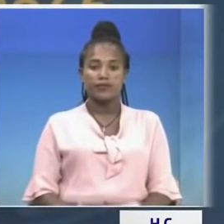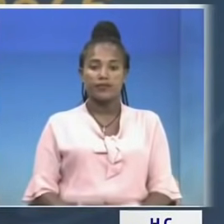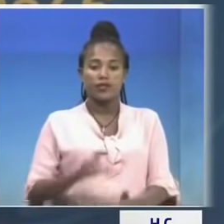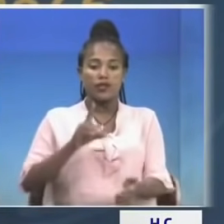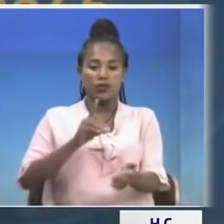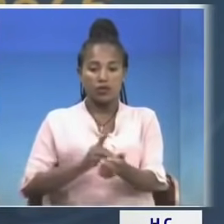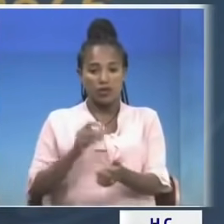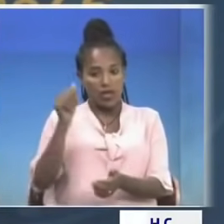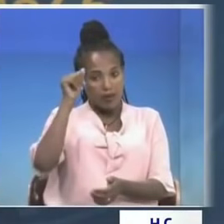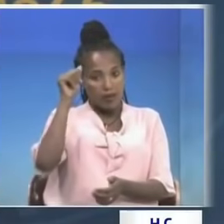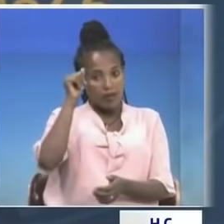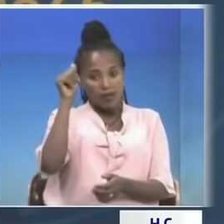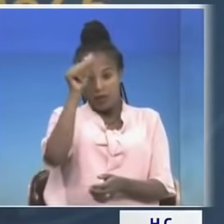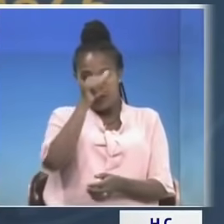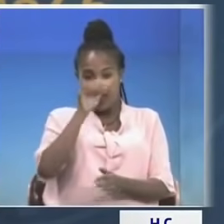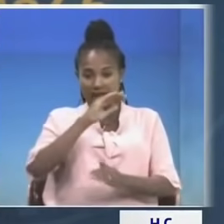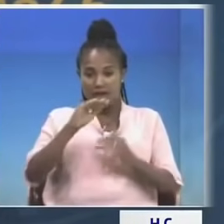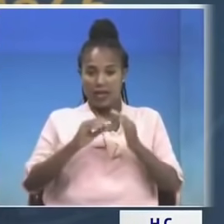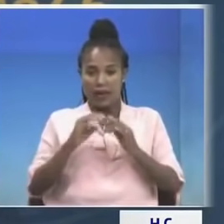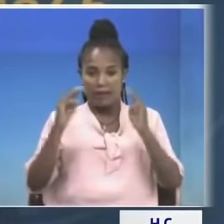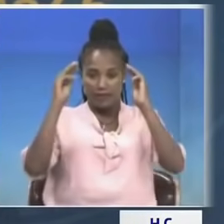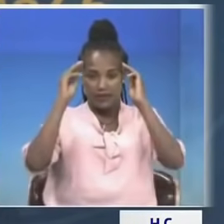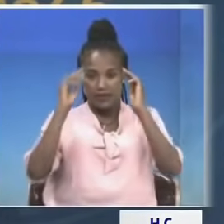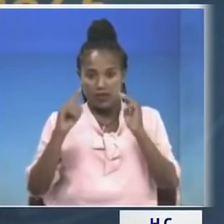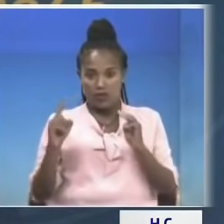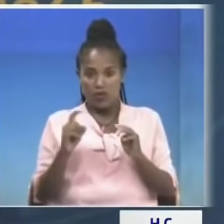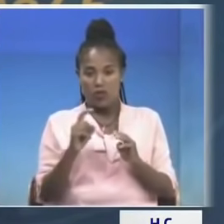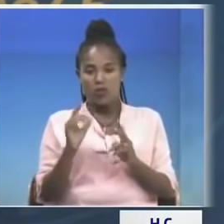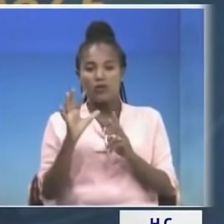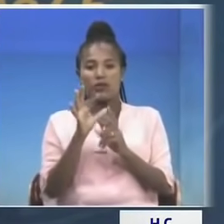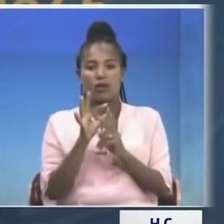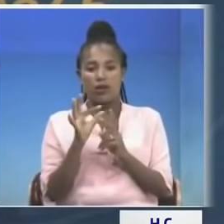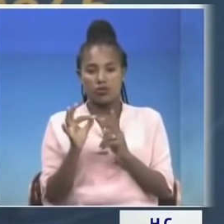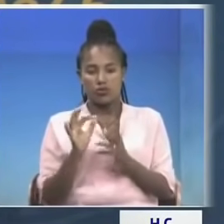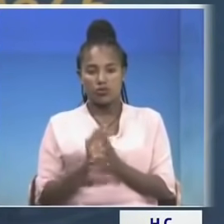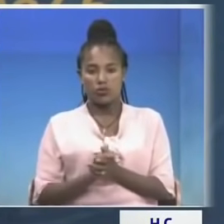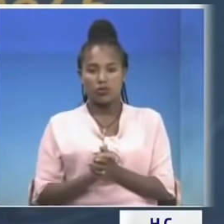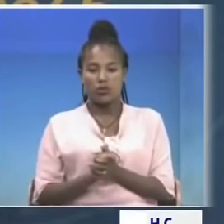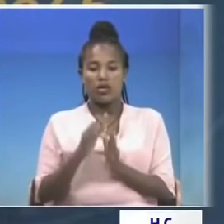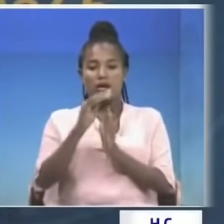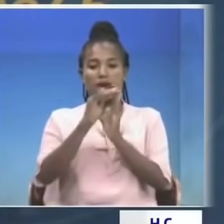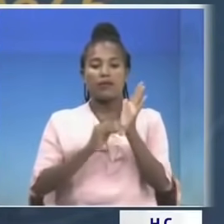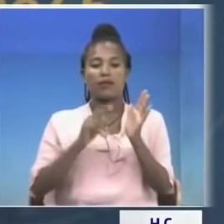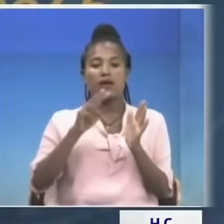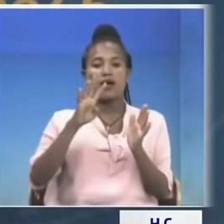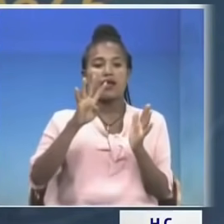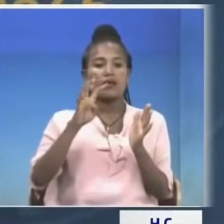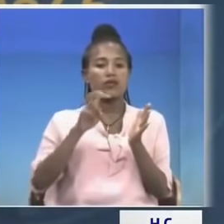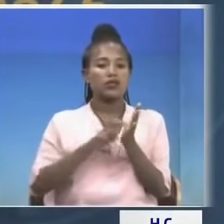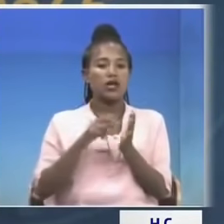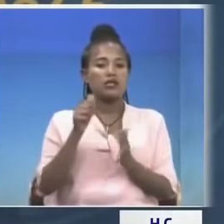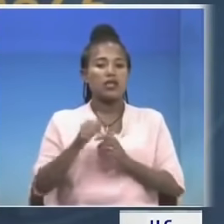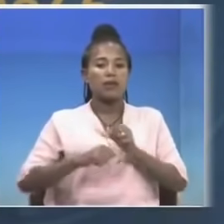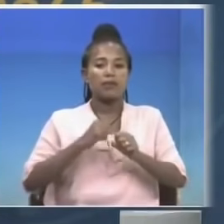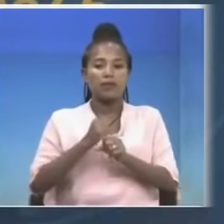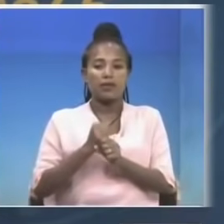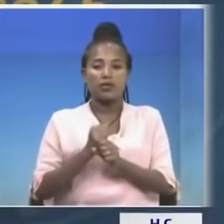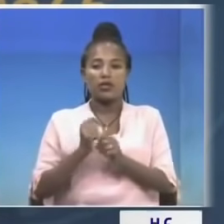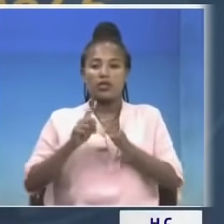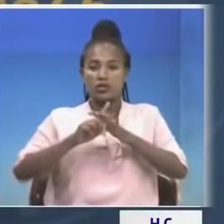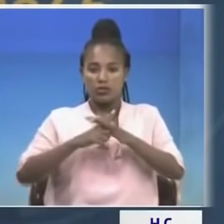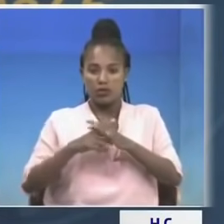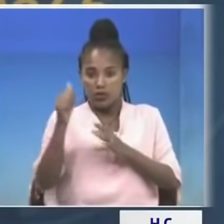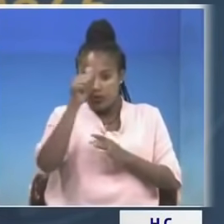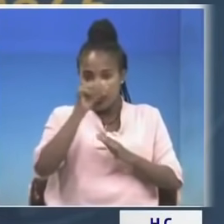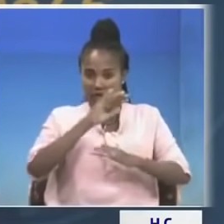ዶክተር አብይ አህመድ የኢትዮጵያ ጠቅላይ ሚኒስትር ሆነው ተመረጡ። ከመጋቢት 24 2010 ዓ.ም ጀምሮ